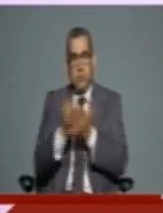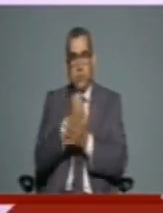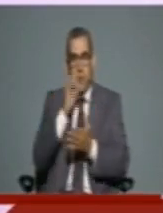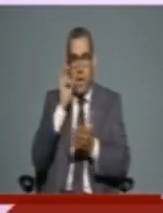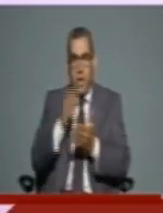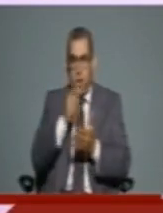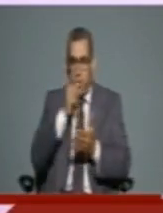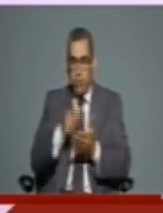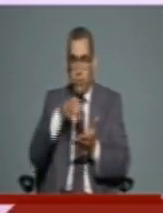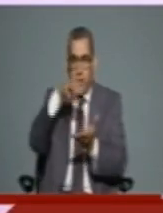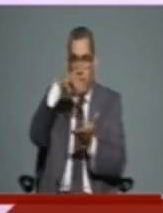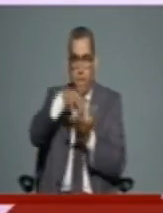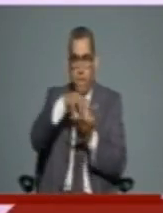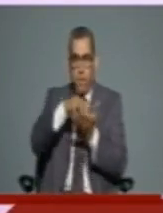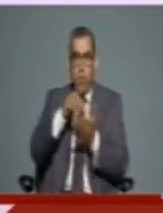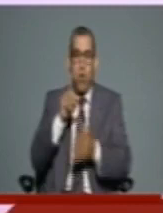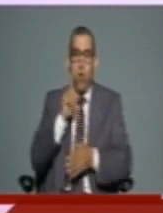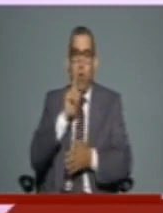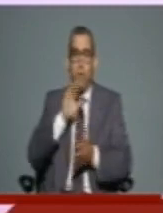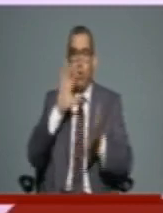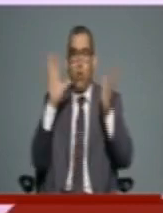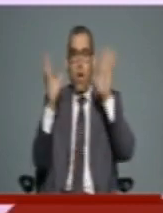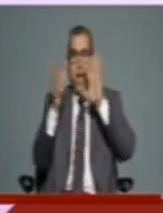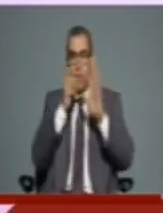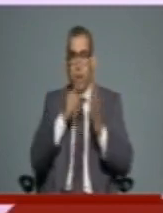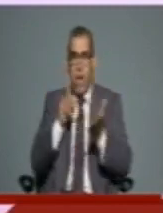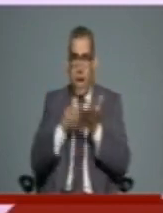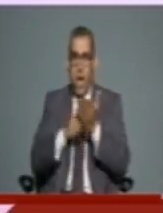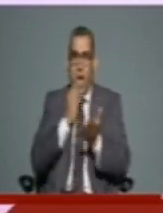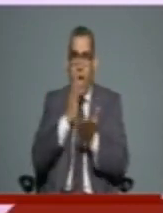عليه أم الدنيا بحق وحقيقة.